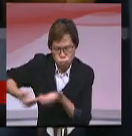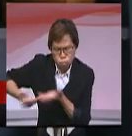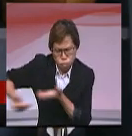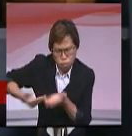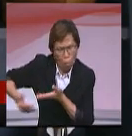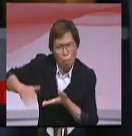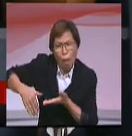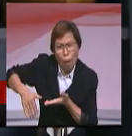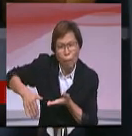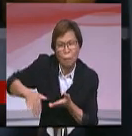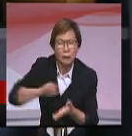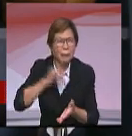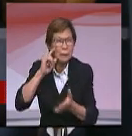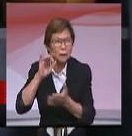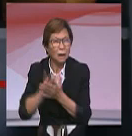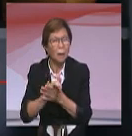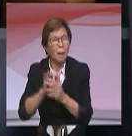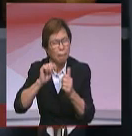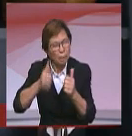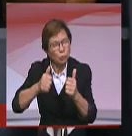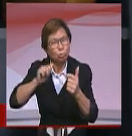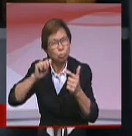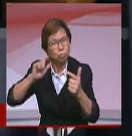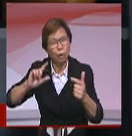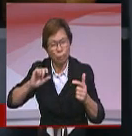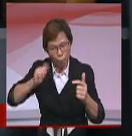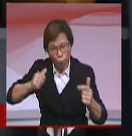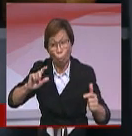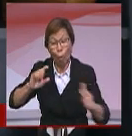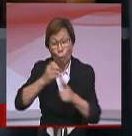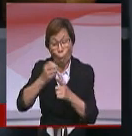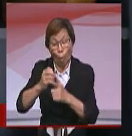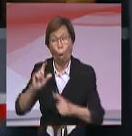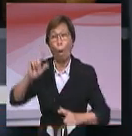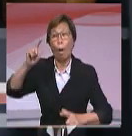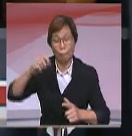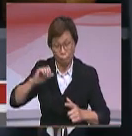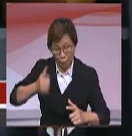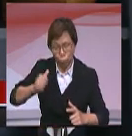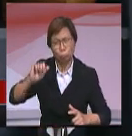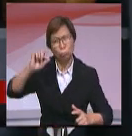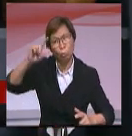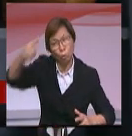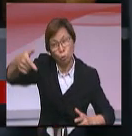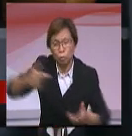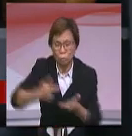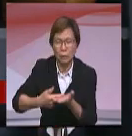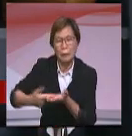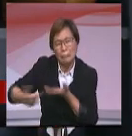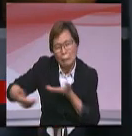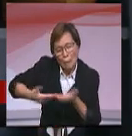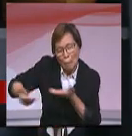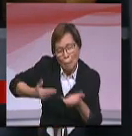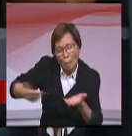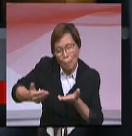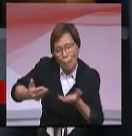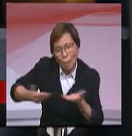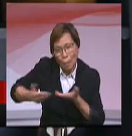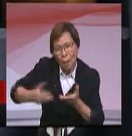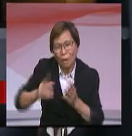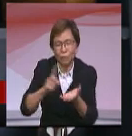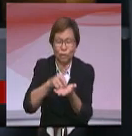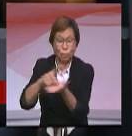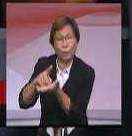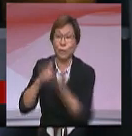Saya percaya besok atau lusa kita akan bincang tentang sambutan di Pabali ini dan